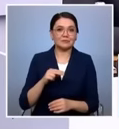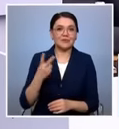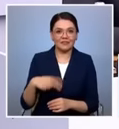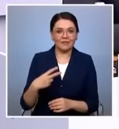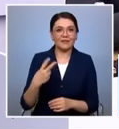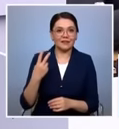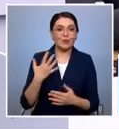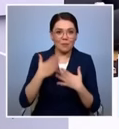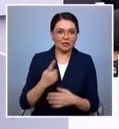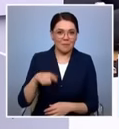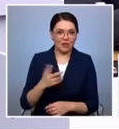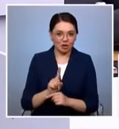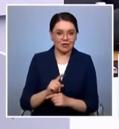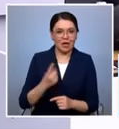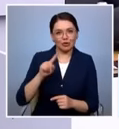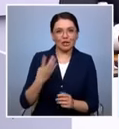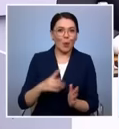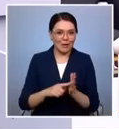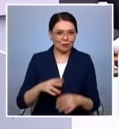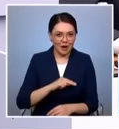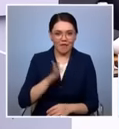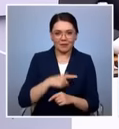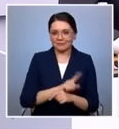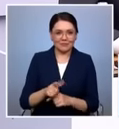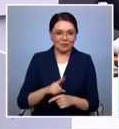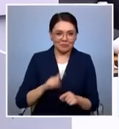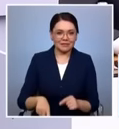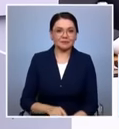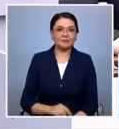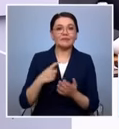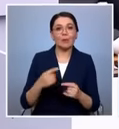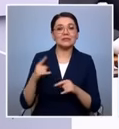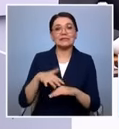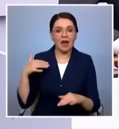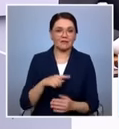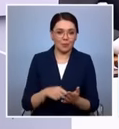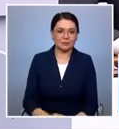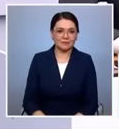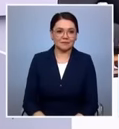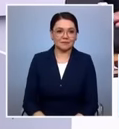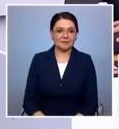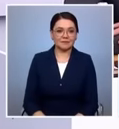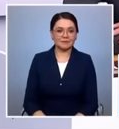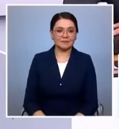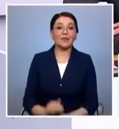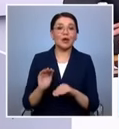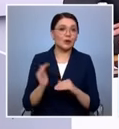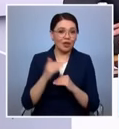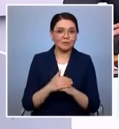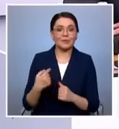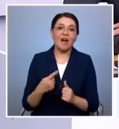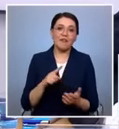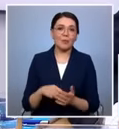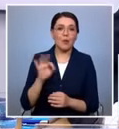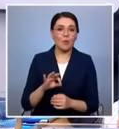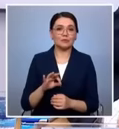с 12 июня на неопределенный конец августа 2024 года. Ну, видимо,